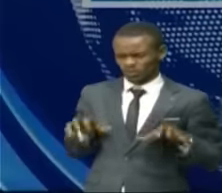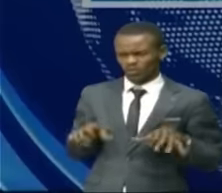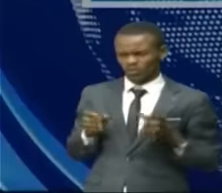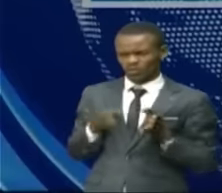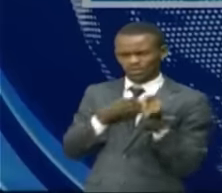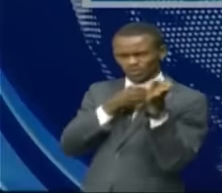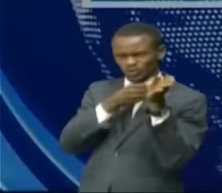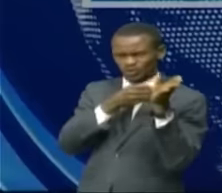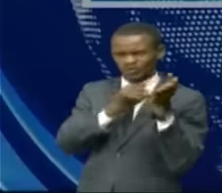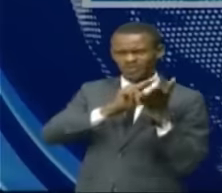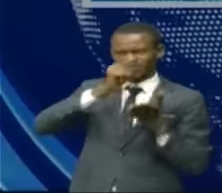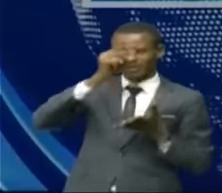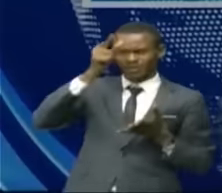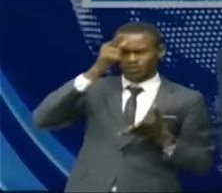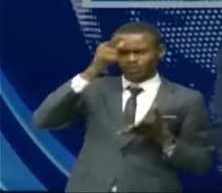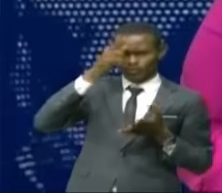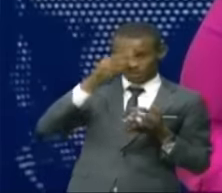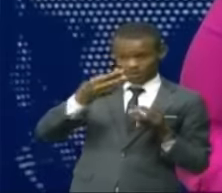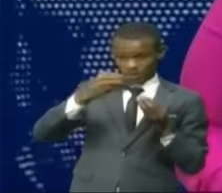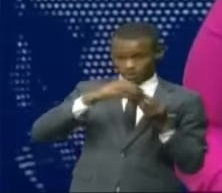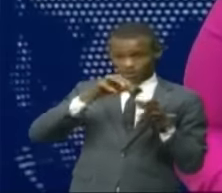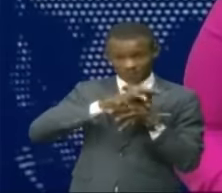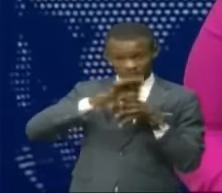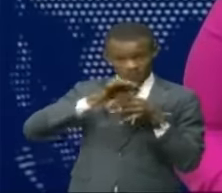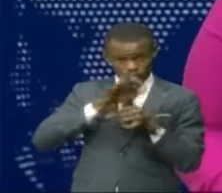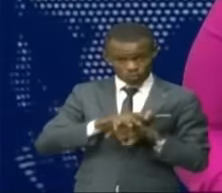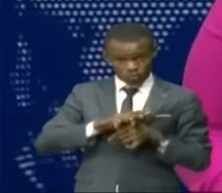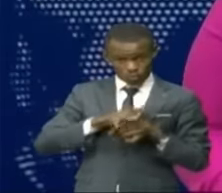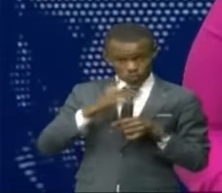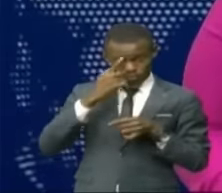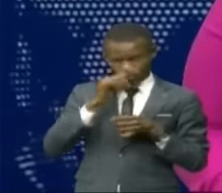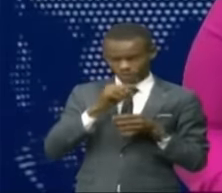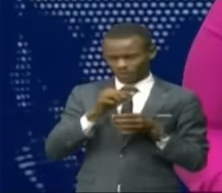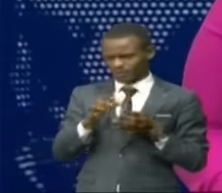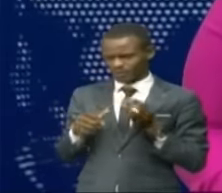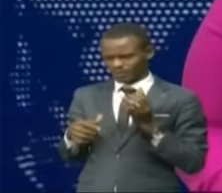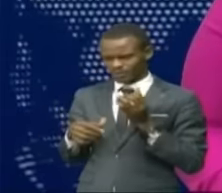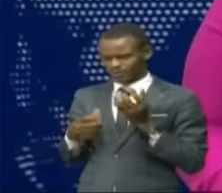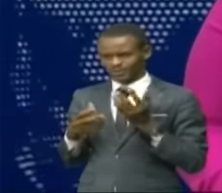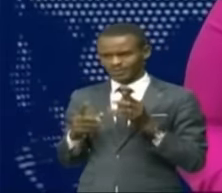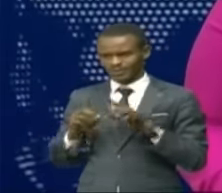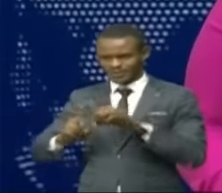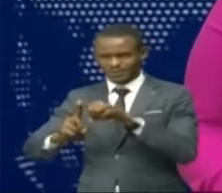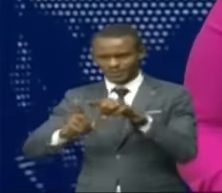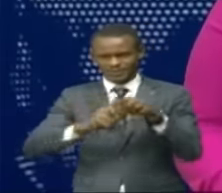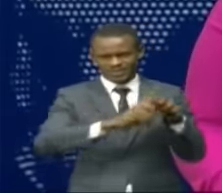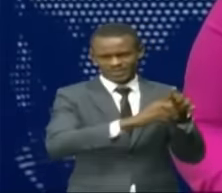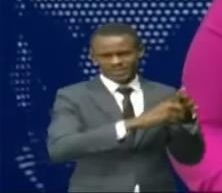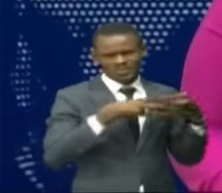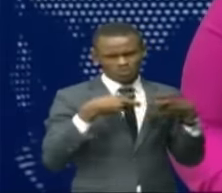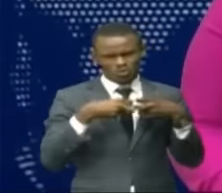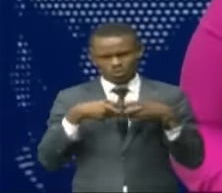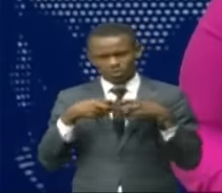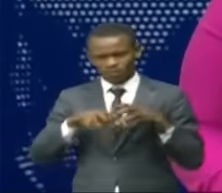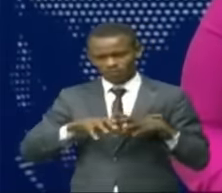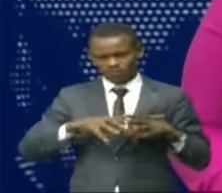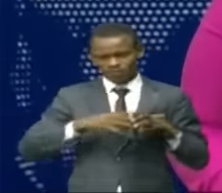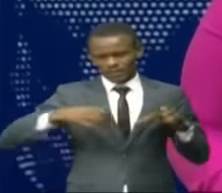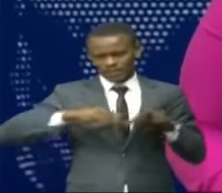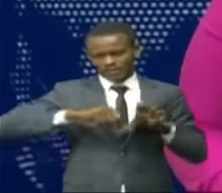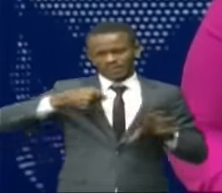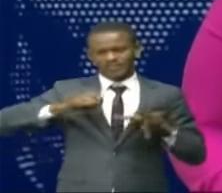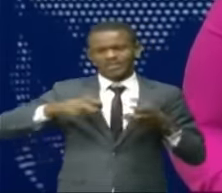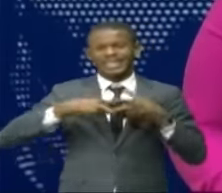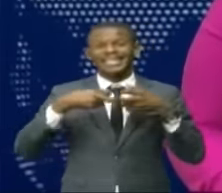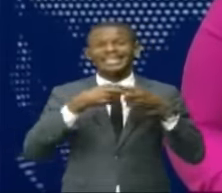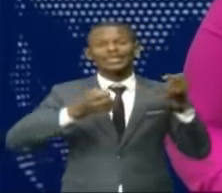de Lubumbashi qui déjà est en train de muer vers l'électrique. Il y a effectivement plusieurs universités qui se préparent